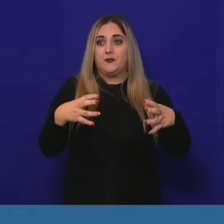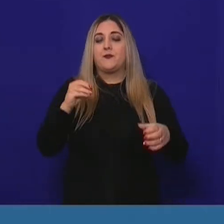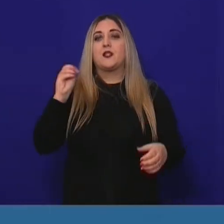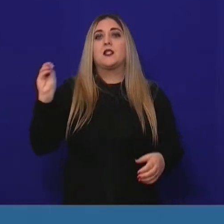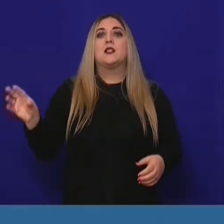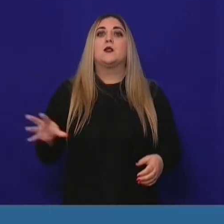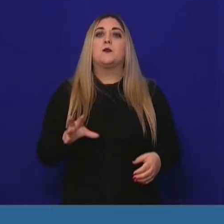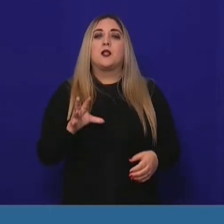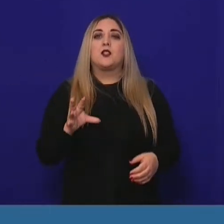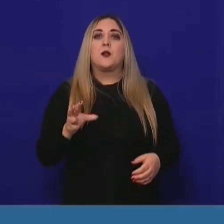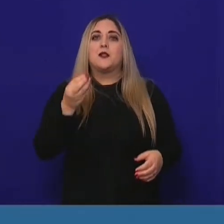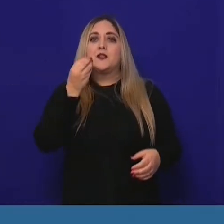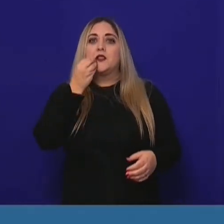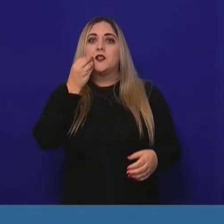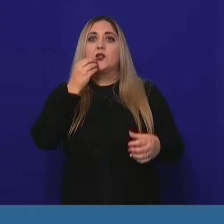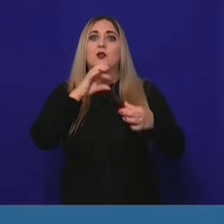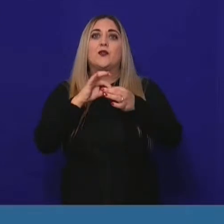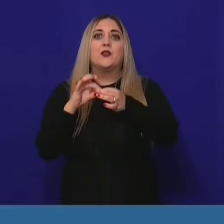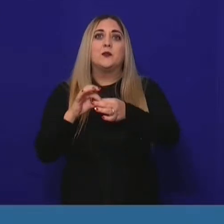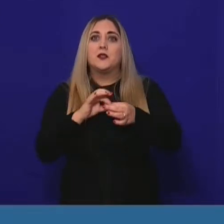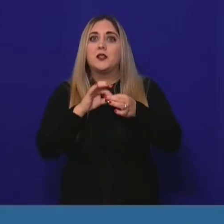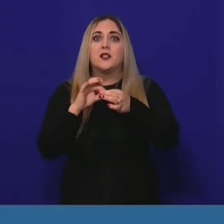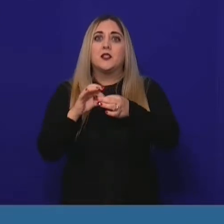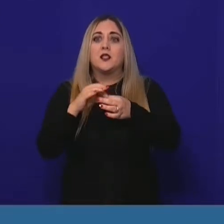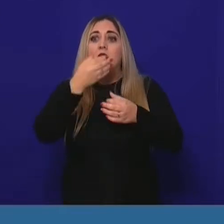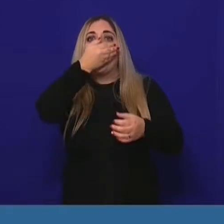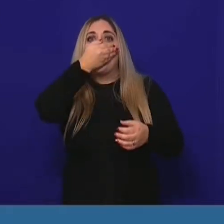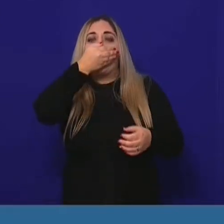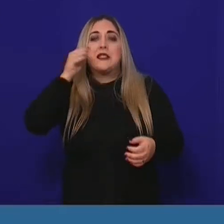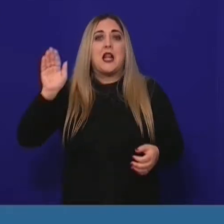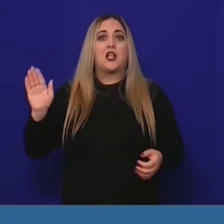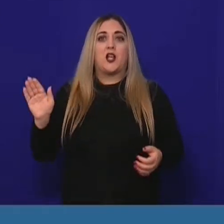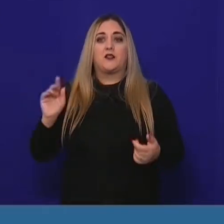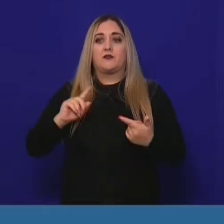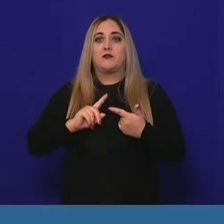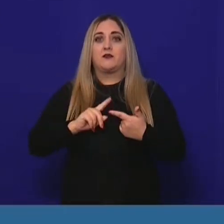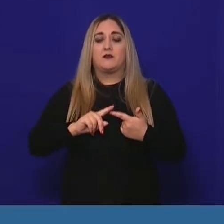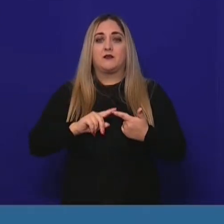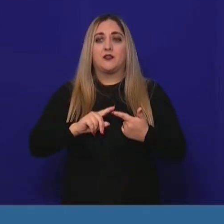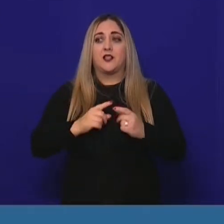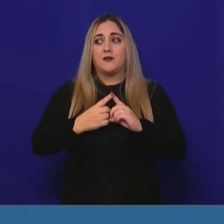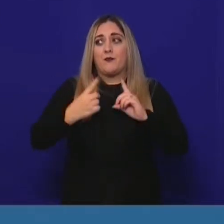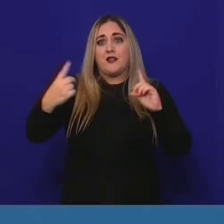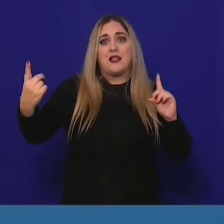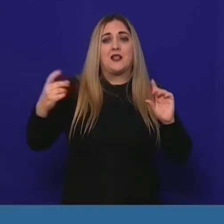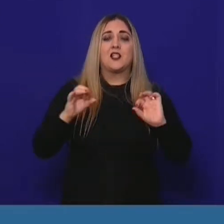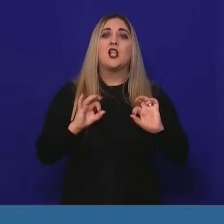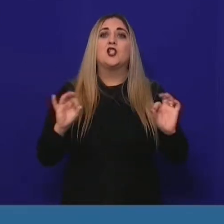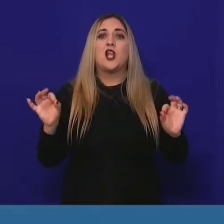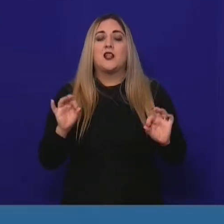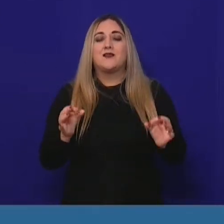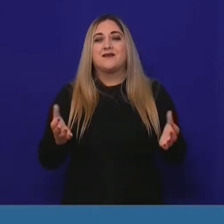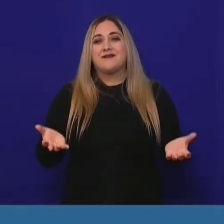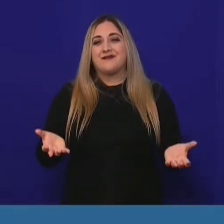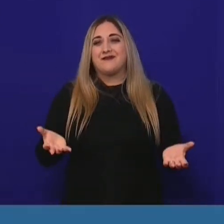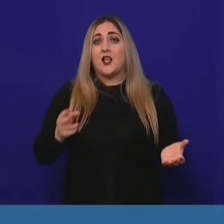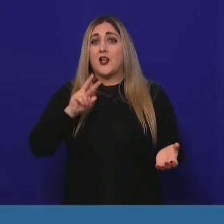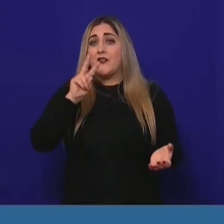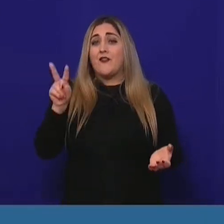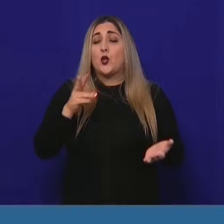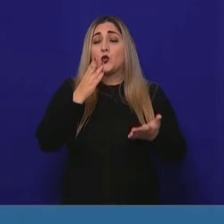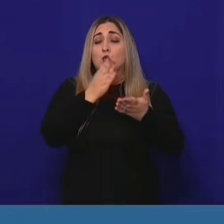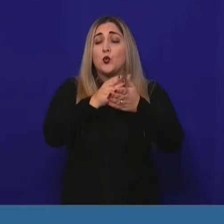qegħdin nieklu, hemmhekk la ħanżommu d-distanza soċjali, la ħanżommu l-użu tal-maskri, allura ħankunu